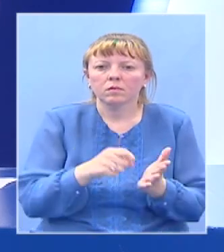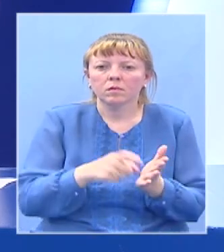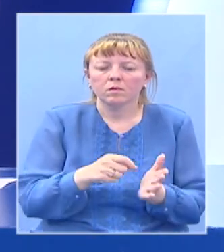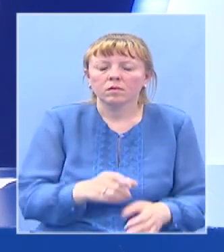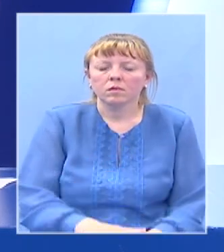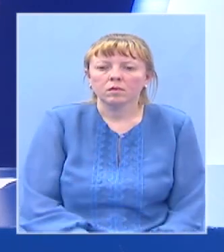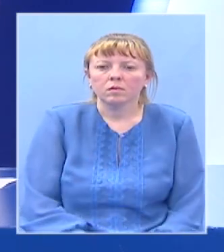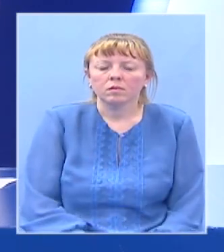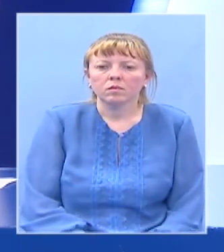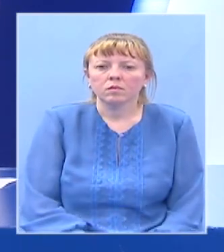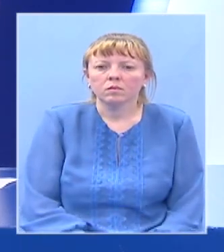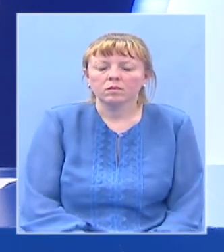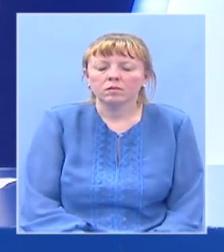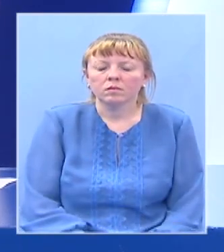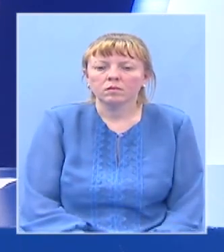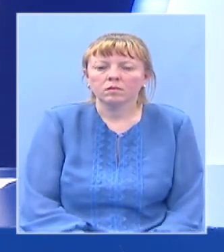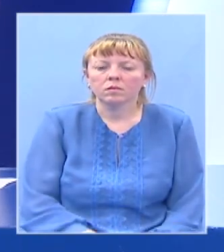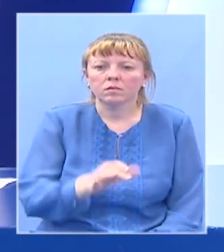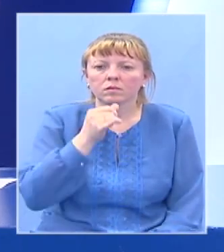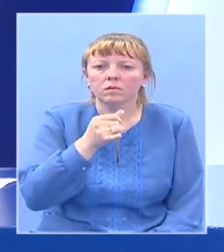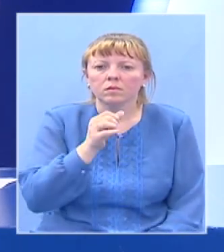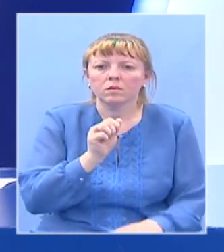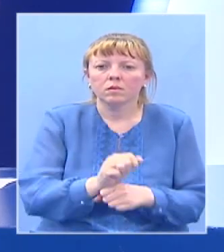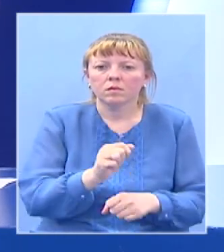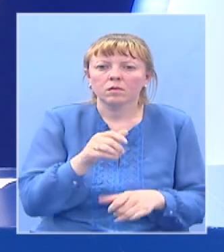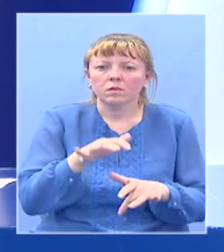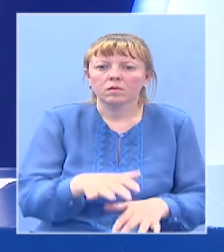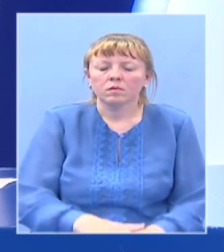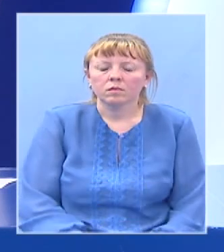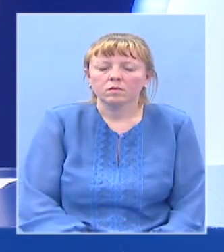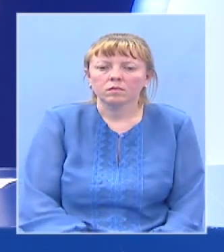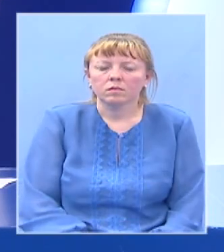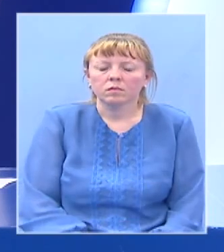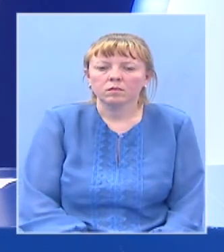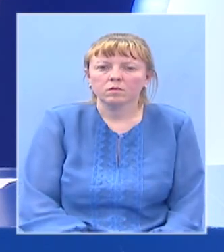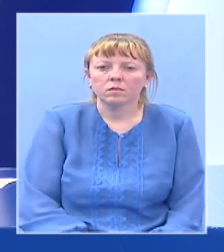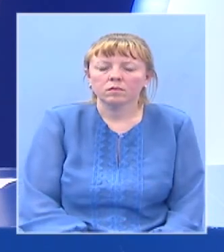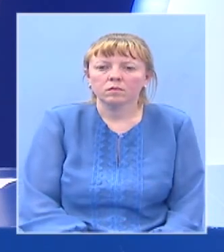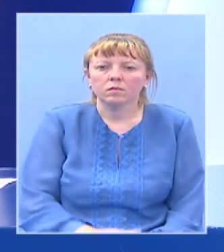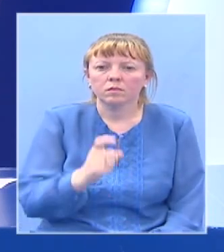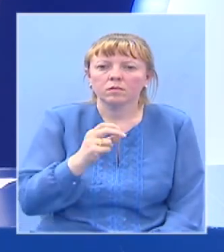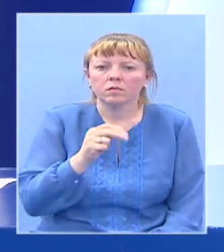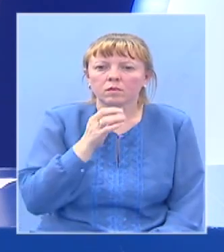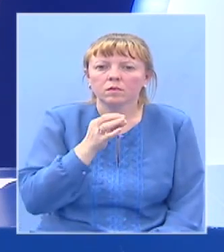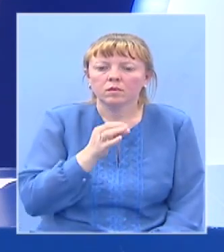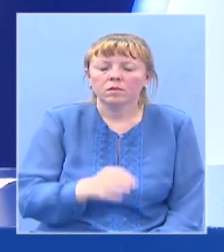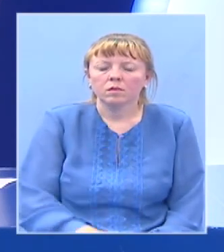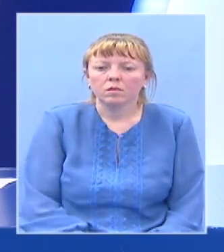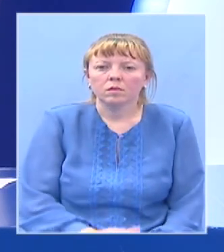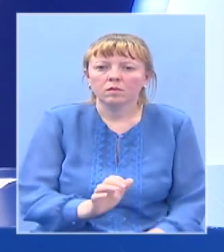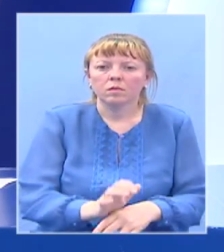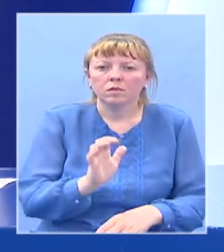более ми 700 и даже Возможно с приостановлением деятельности в принципе профилактика в направлении